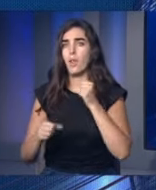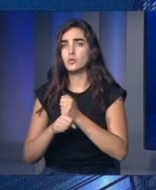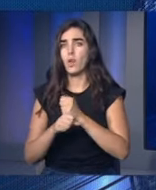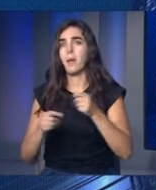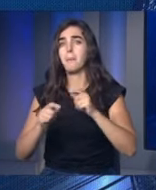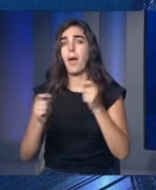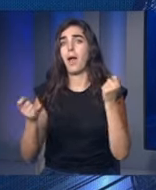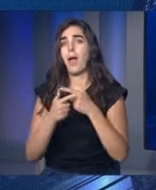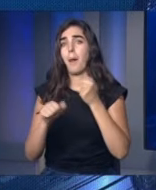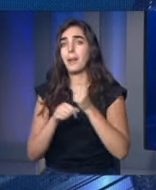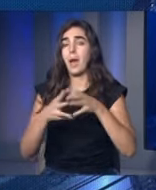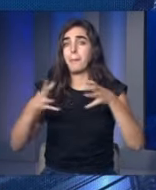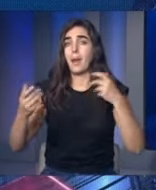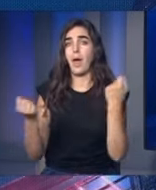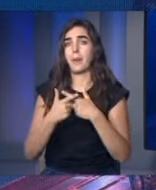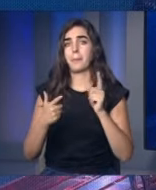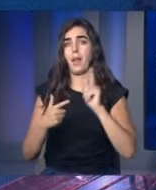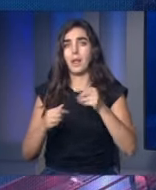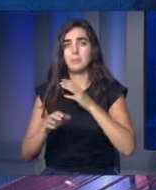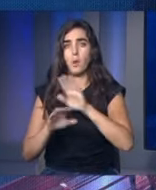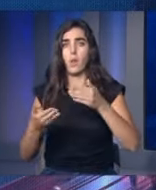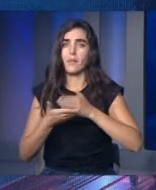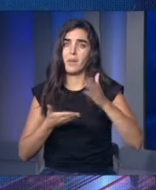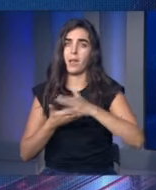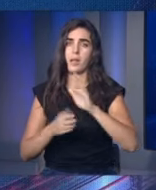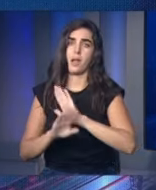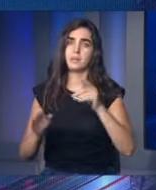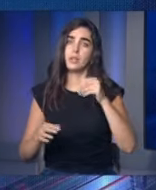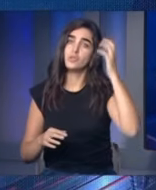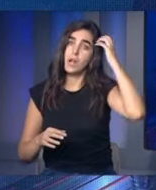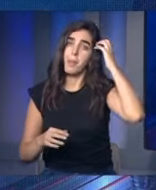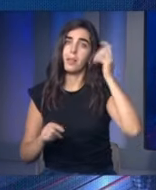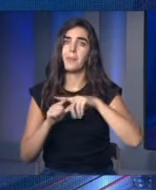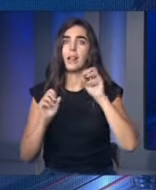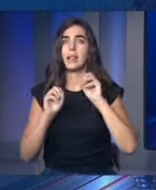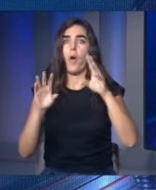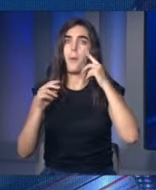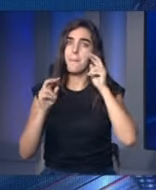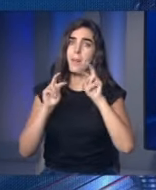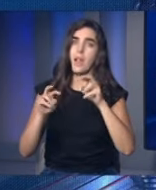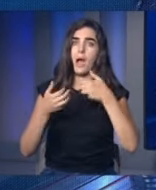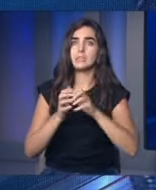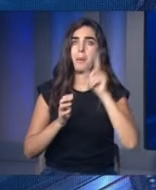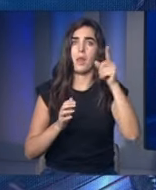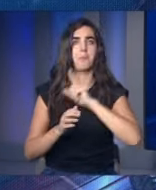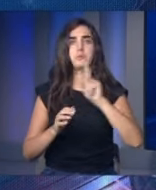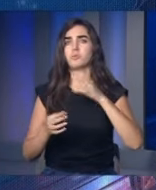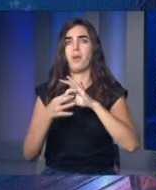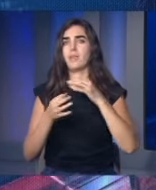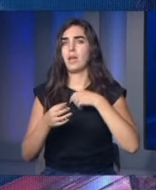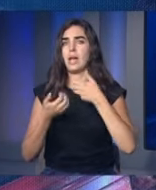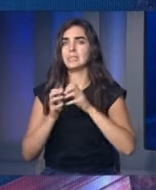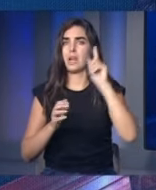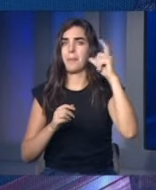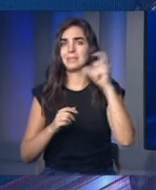ذلك بالجهود لمحاولة عدم اتساع الحرب ضمن ما هو متاح. وكان جنبلاط في ضوء بيان حزب الله الذي